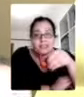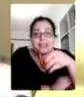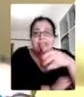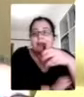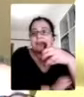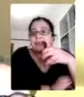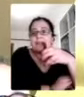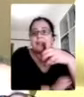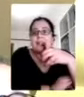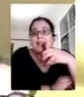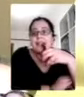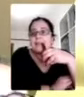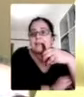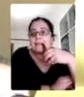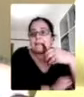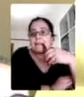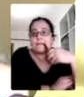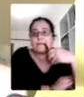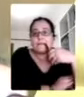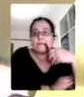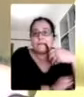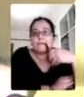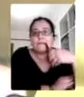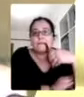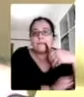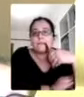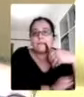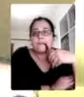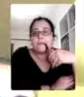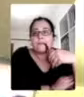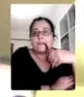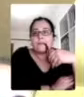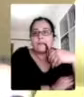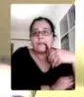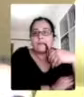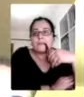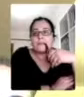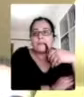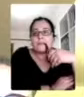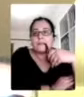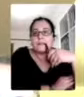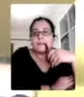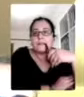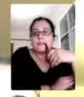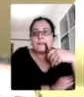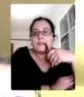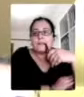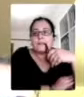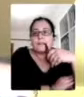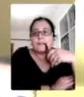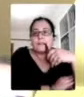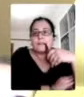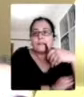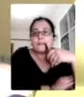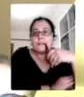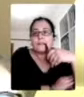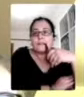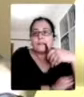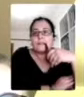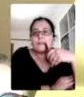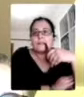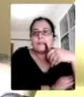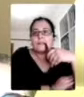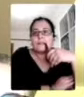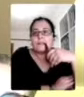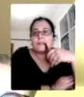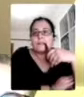güzel, size gelmeyebilir. Aynen öyle. Kişiden kişiye fark eder. Ya ben de yani içmekle beraber tercih ettiğim bir